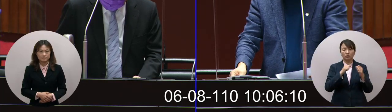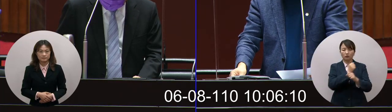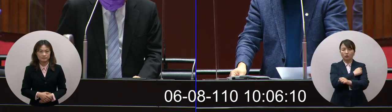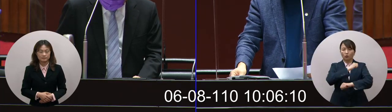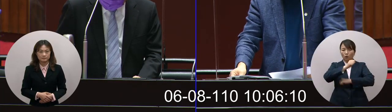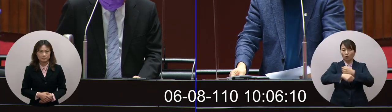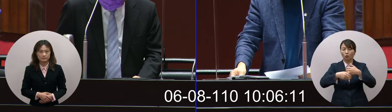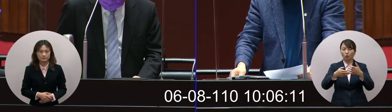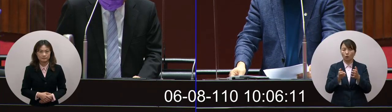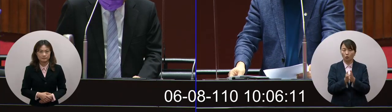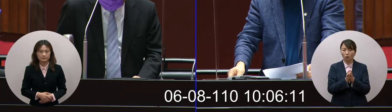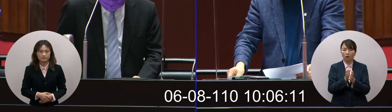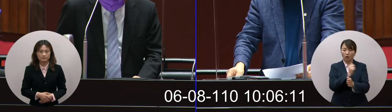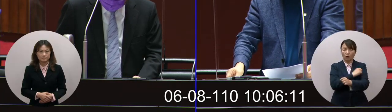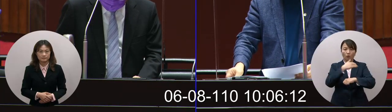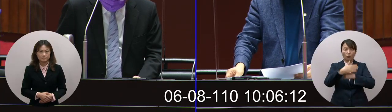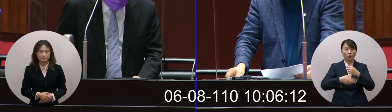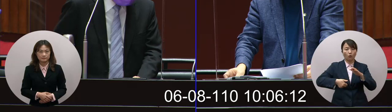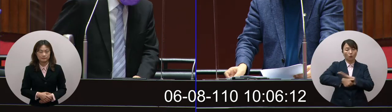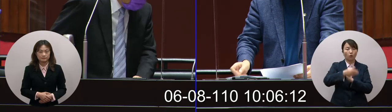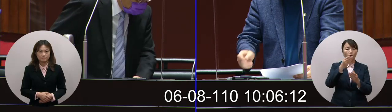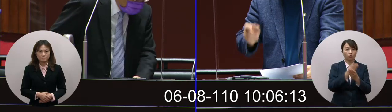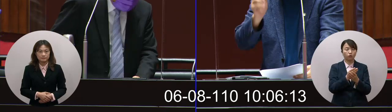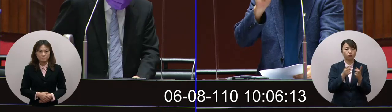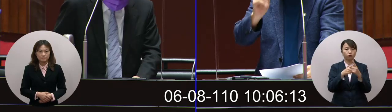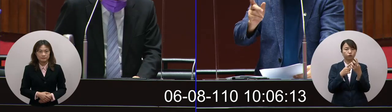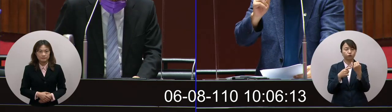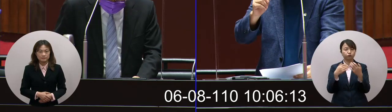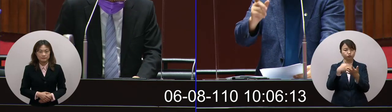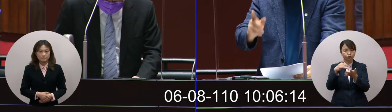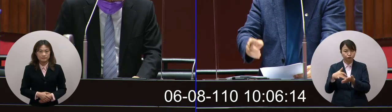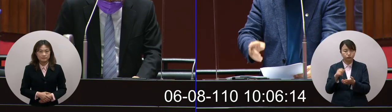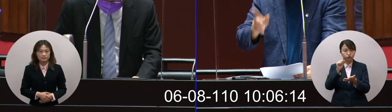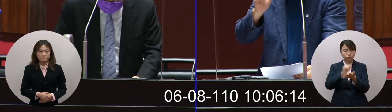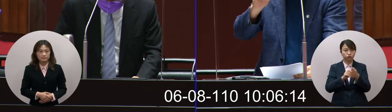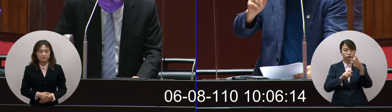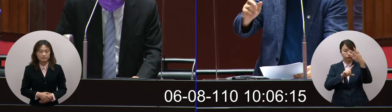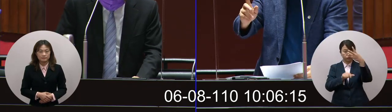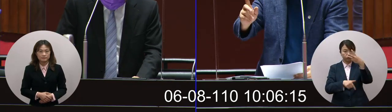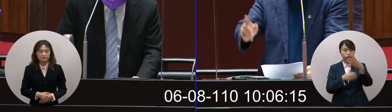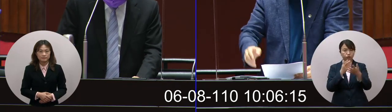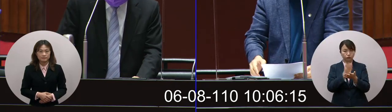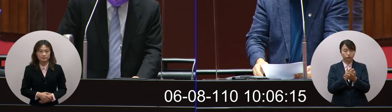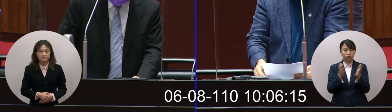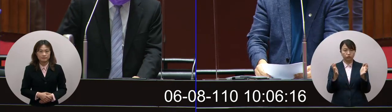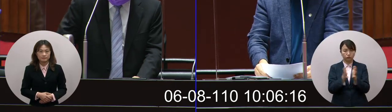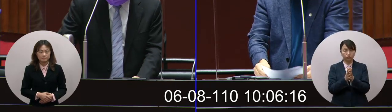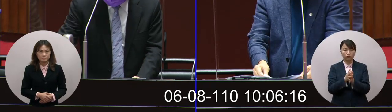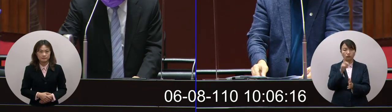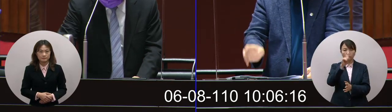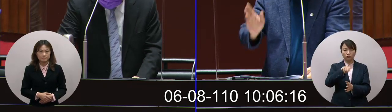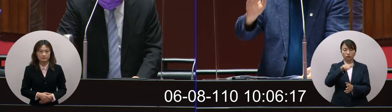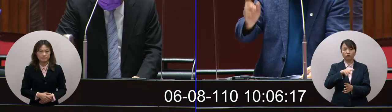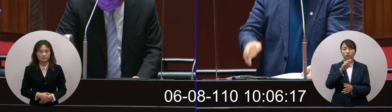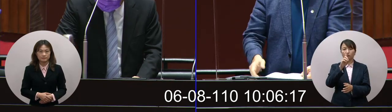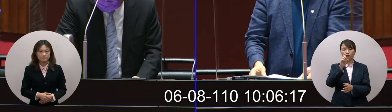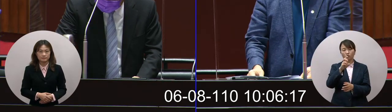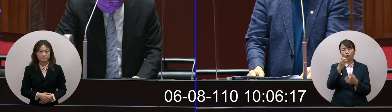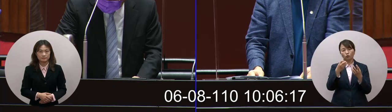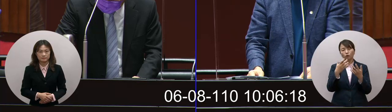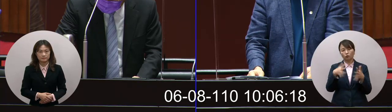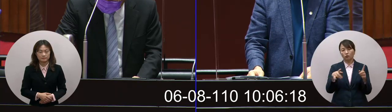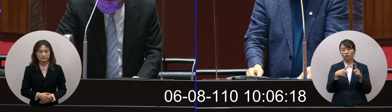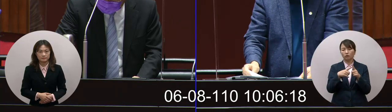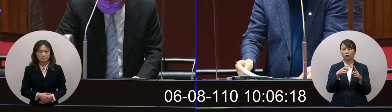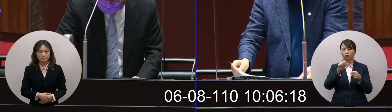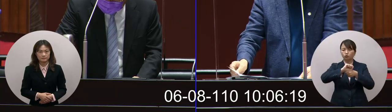部的一个啊劳保的一个投保人数里面呢、啊，统计到今年三月份，那是1060几万人啊，其实加加